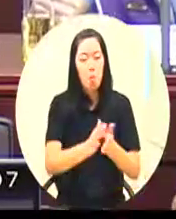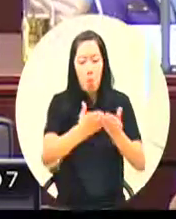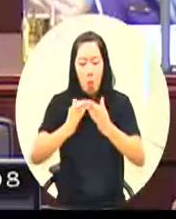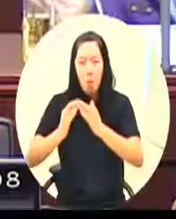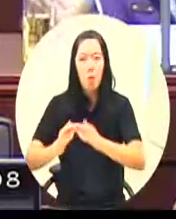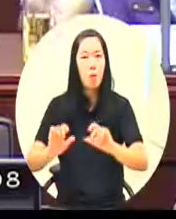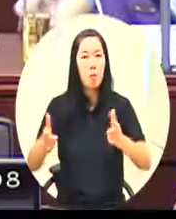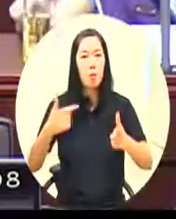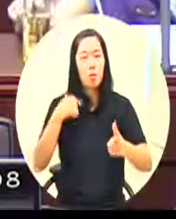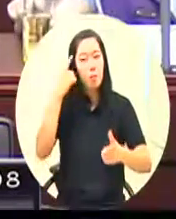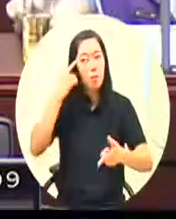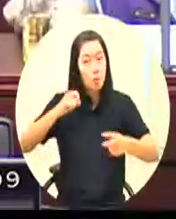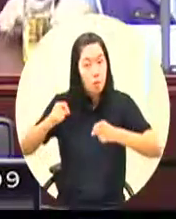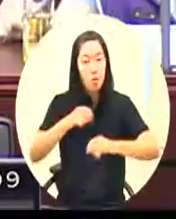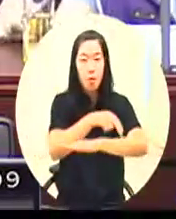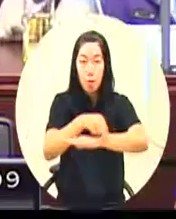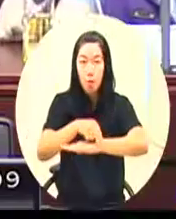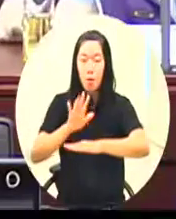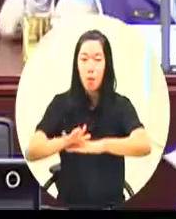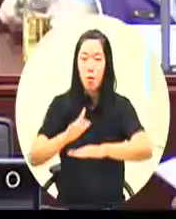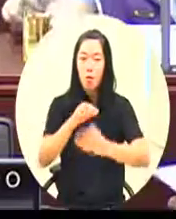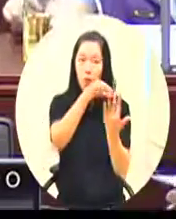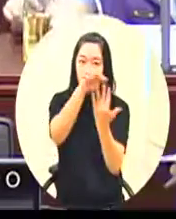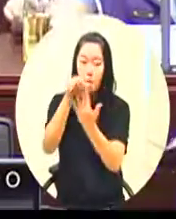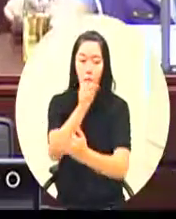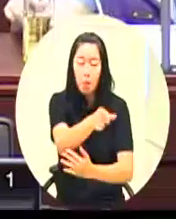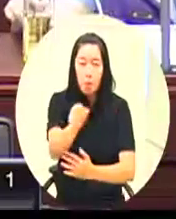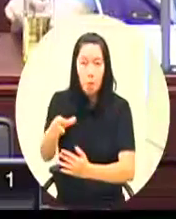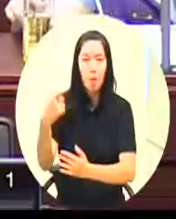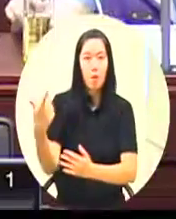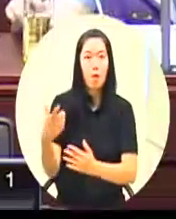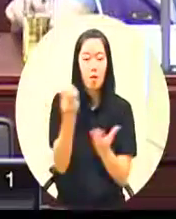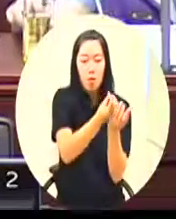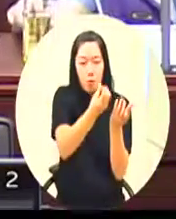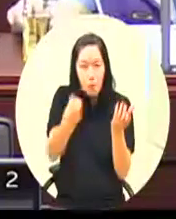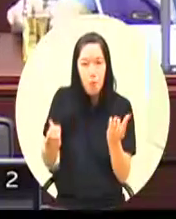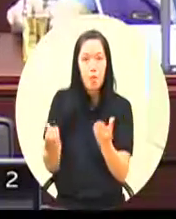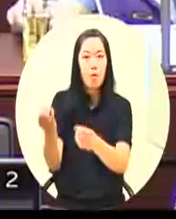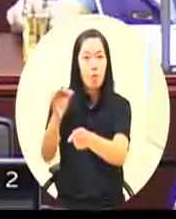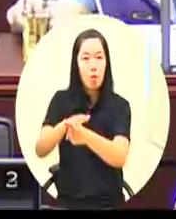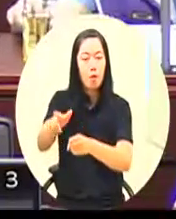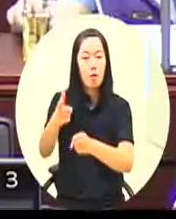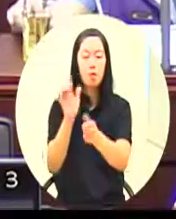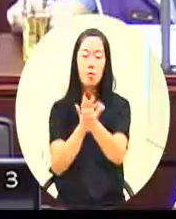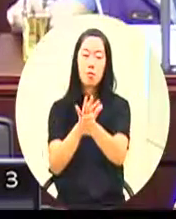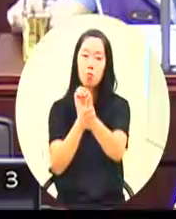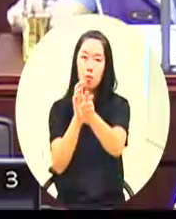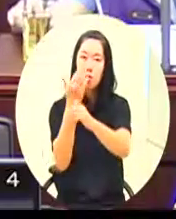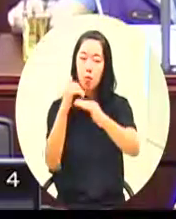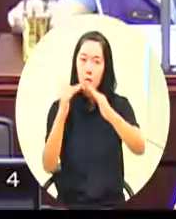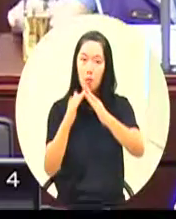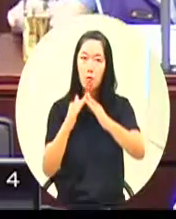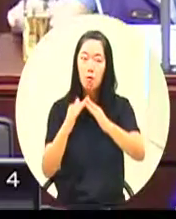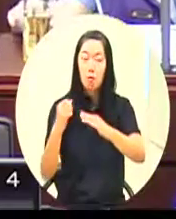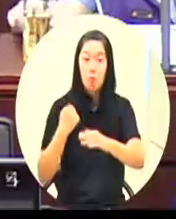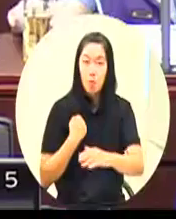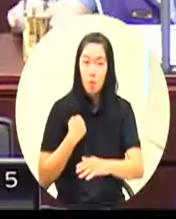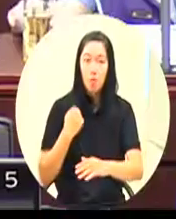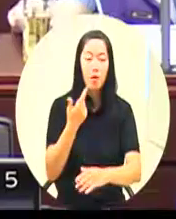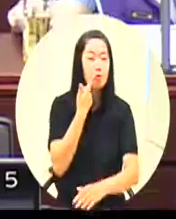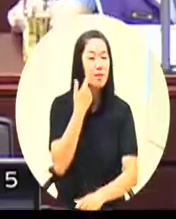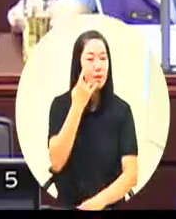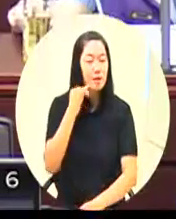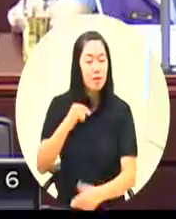定有的要规划设计，那有的要采购程序，那有的经费要拨下来，让学校充分了解，也让家长等等不用担